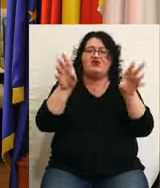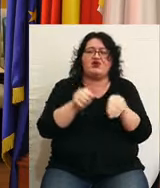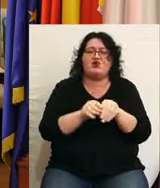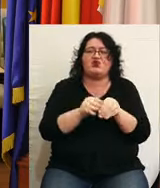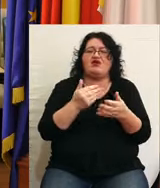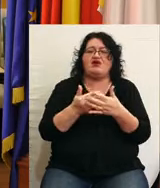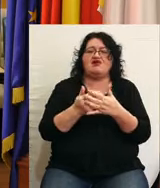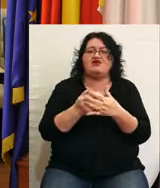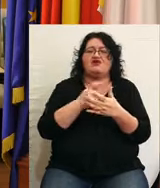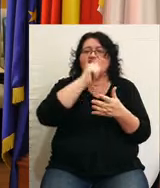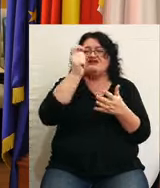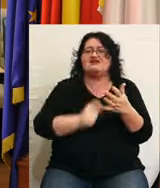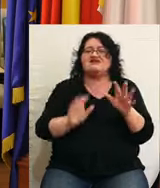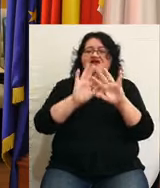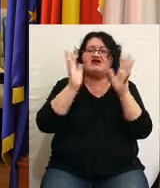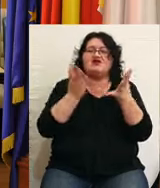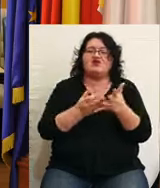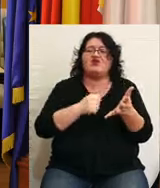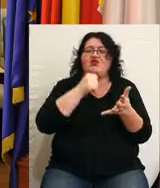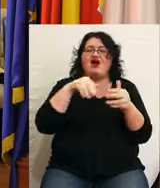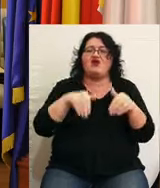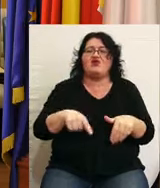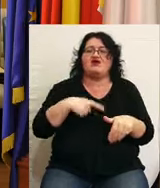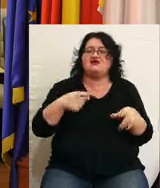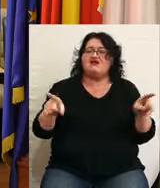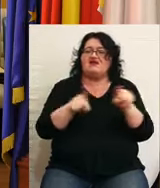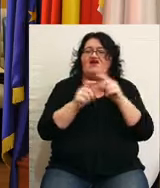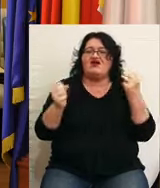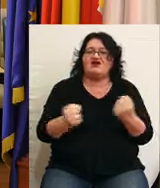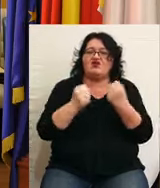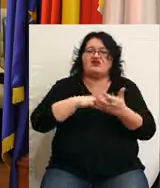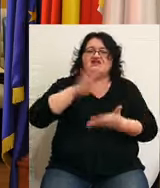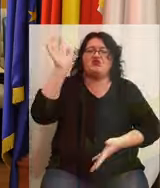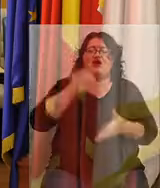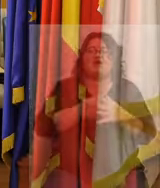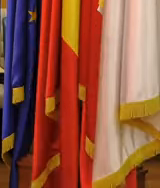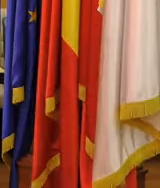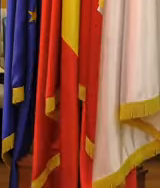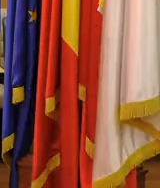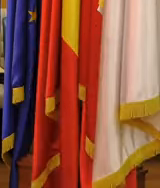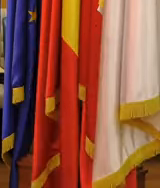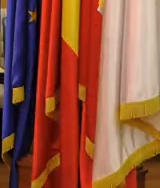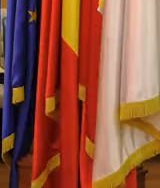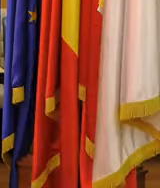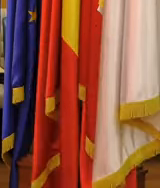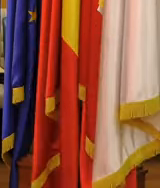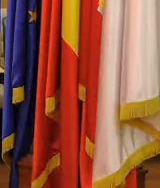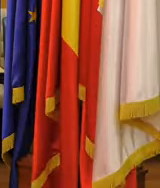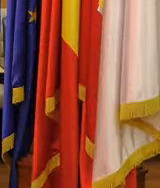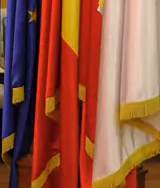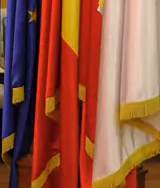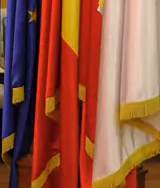context în care țări întregi acum se află în dificultăți enorme. Bine, spuneți că nu se poate gestiona situația pe plan local.